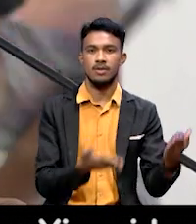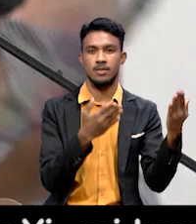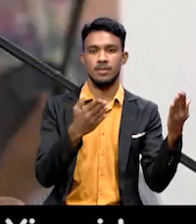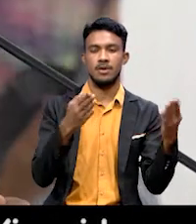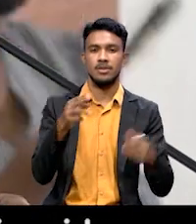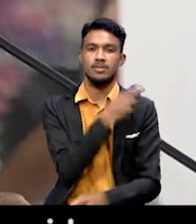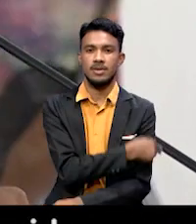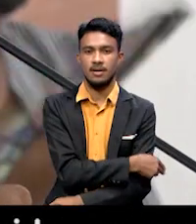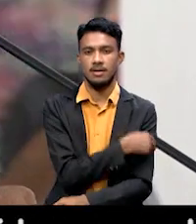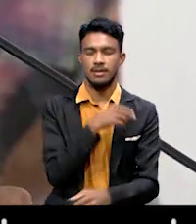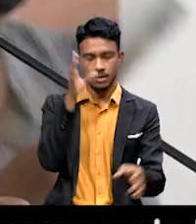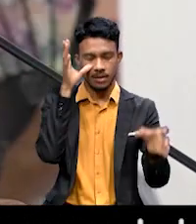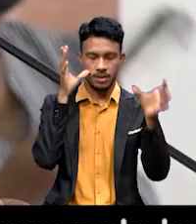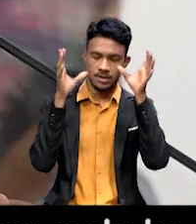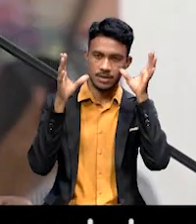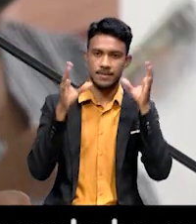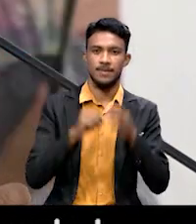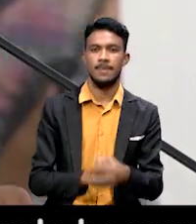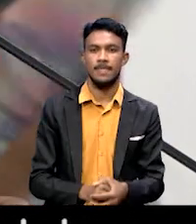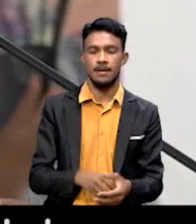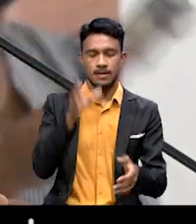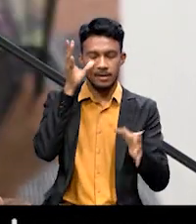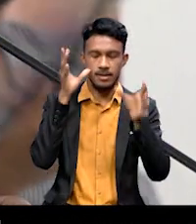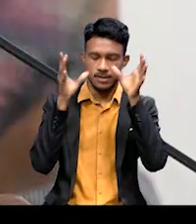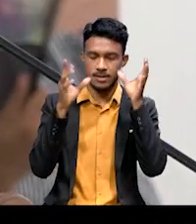Triste. Ya. Triste tentu.